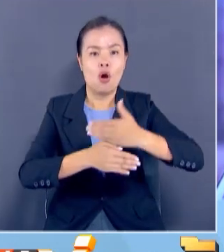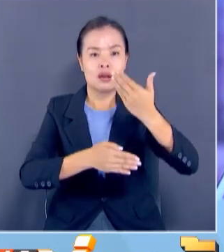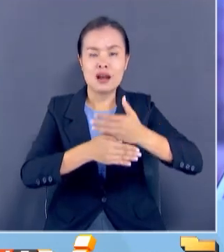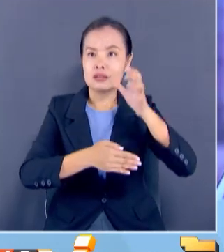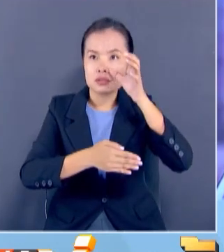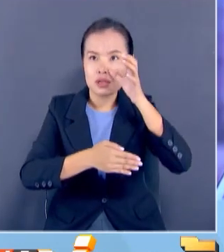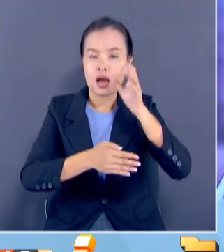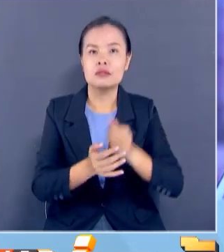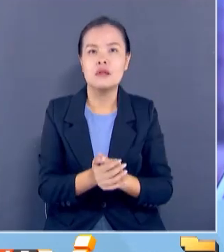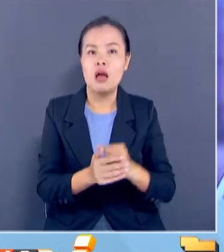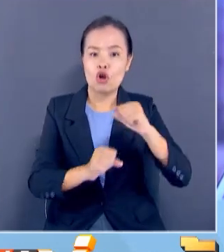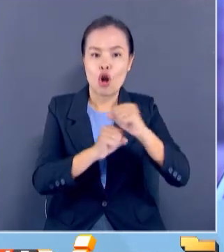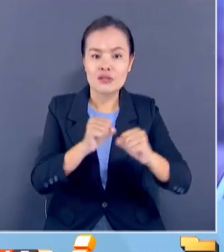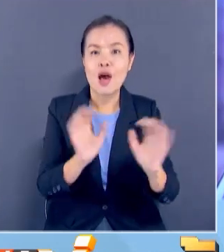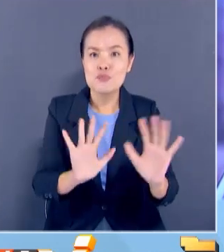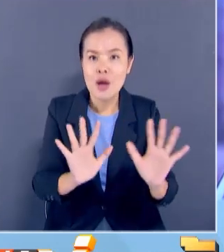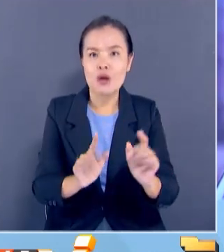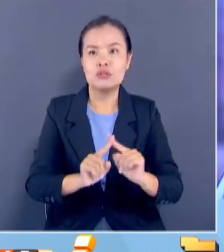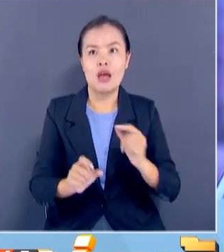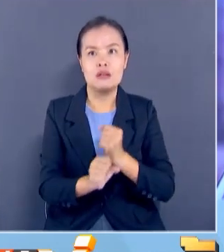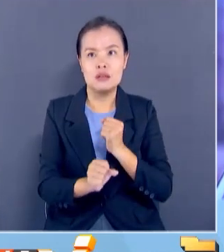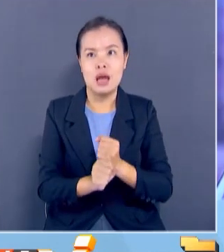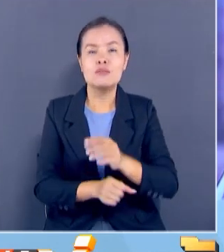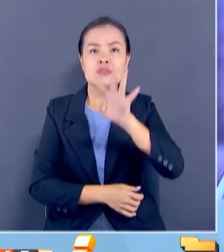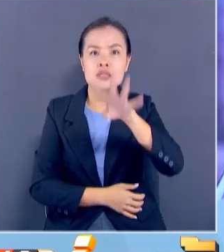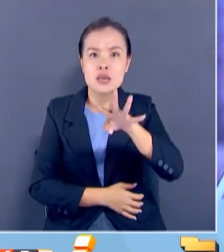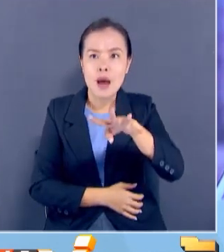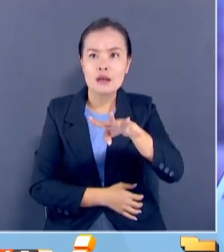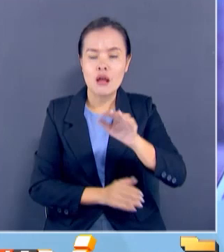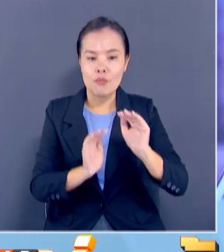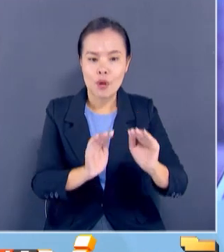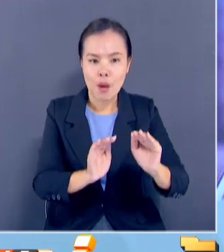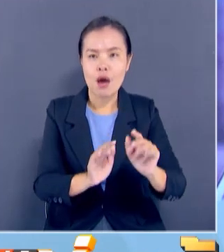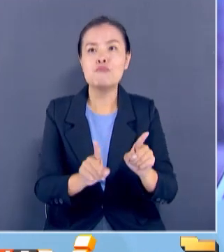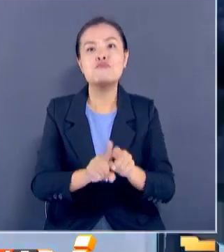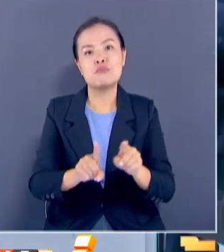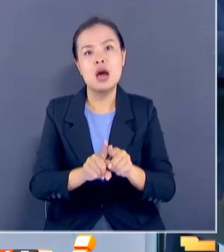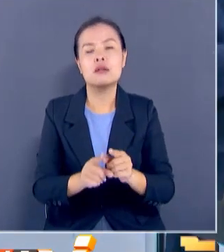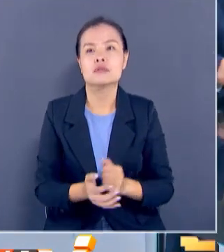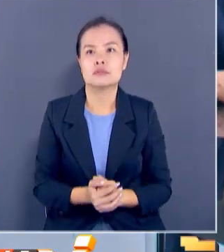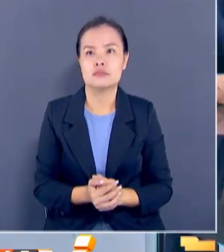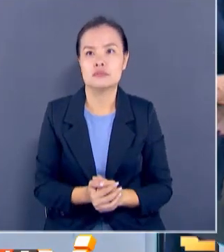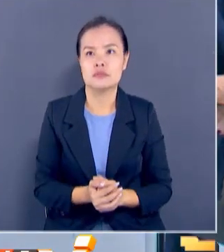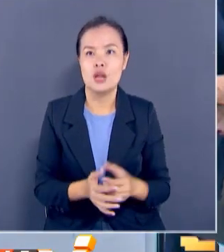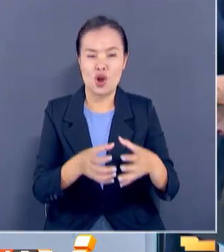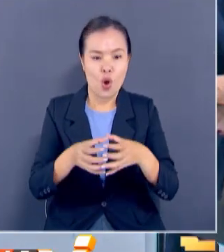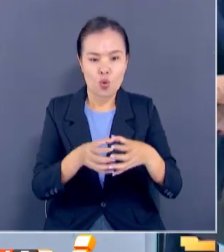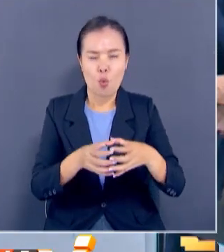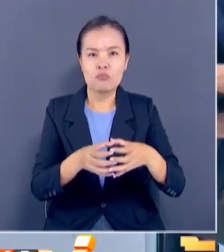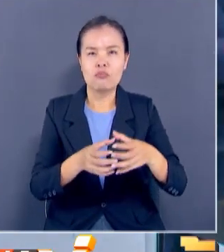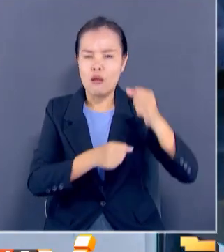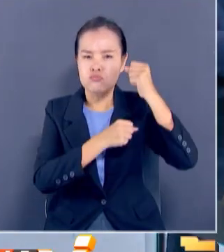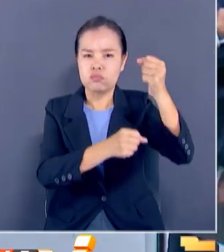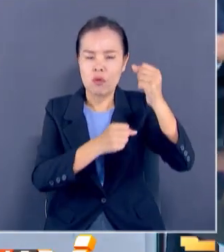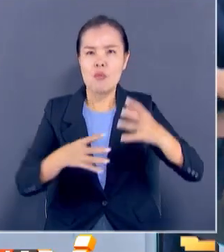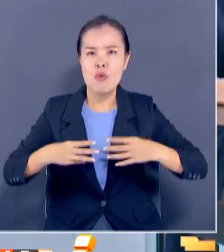ไม่อยู่ 1,700 คุณจะสร้างแต่ถ้าคุณจะสร้างคุณต้องสร้าง 4,000 รองรับน้ำได้ที่มูลนิธิบอกปริมาณลุ่มน้ำ 4,000 แล้วกลุ่มคนที่เขาคัดค้านนะฮะ